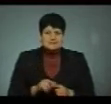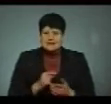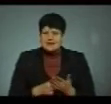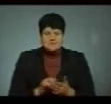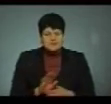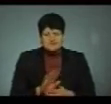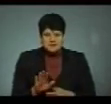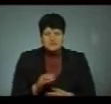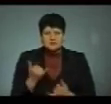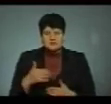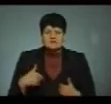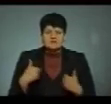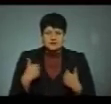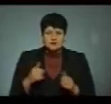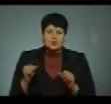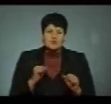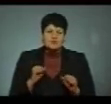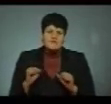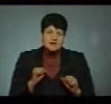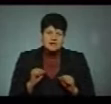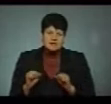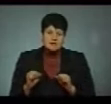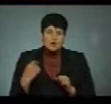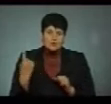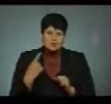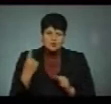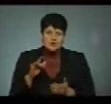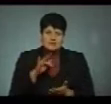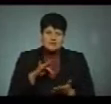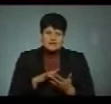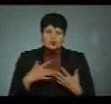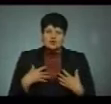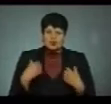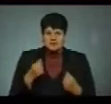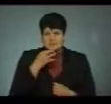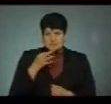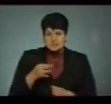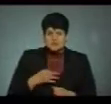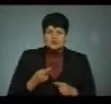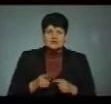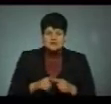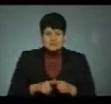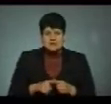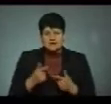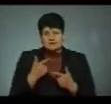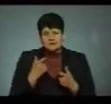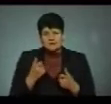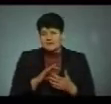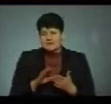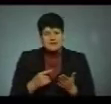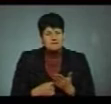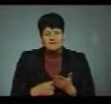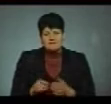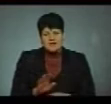підтверджена, оскільки ми сьогодні зверталися до управління, до обласного центру здоров'я, і нам повідомили про те, що ця інформація наразі не